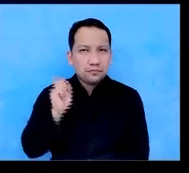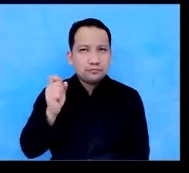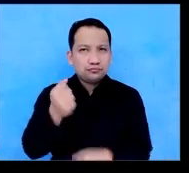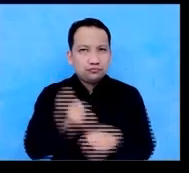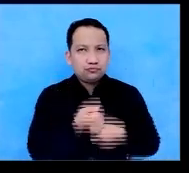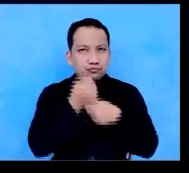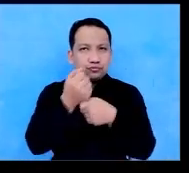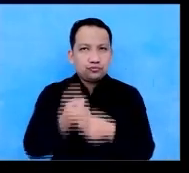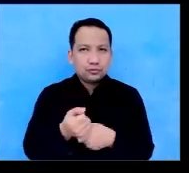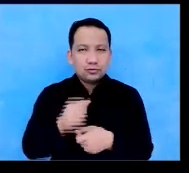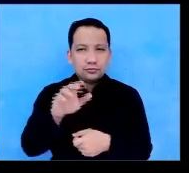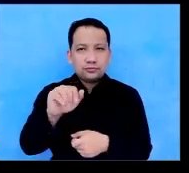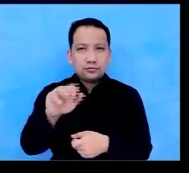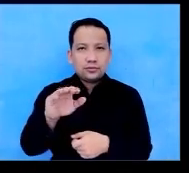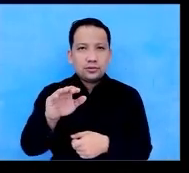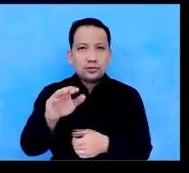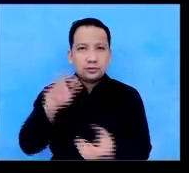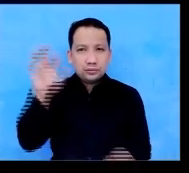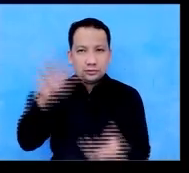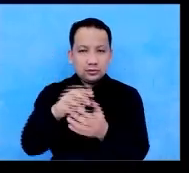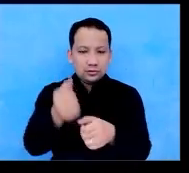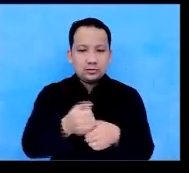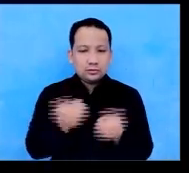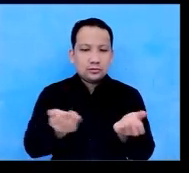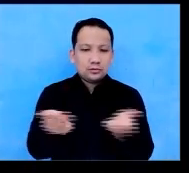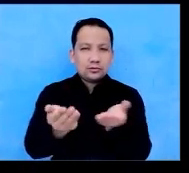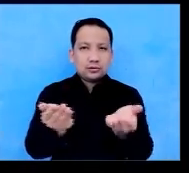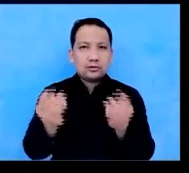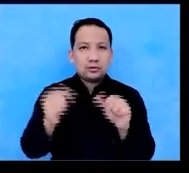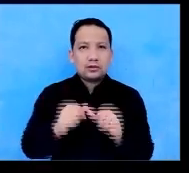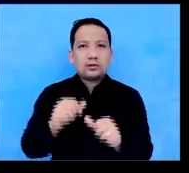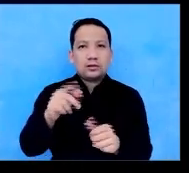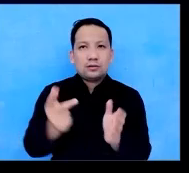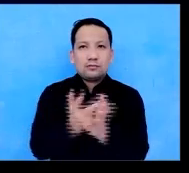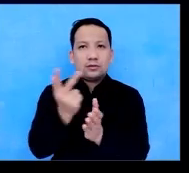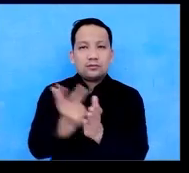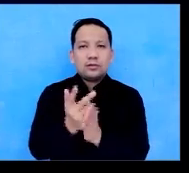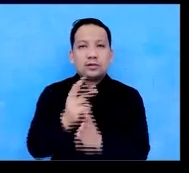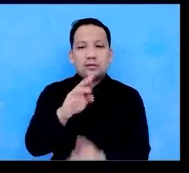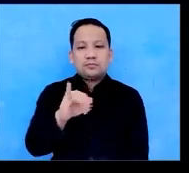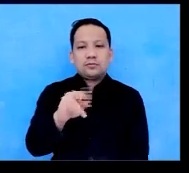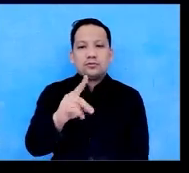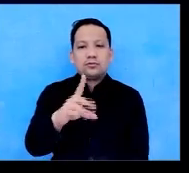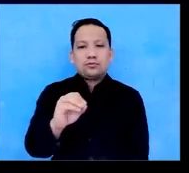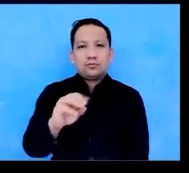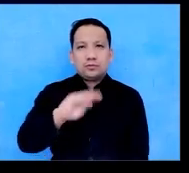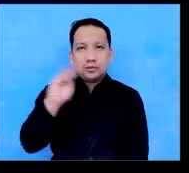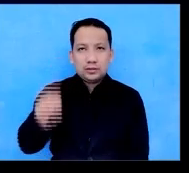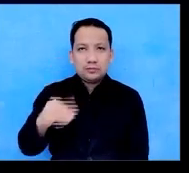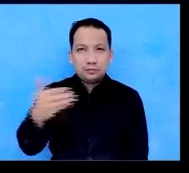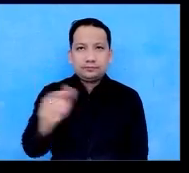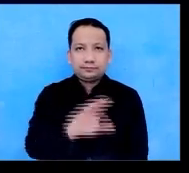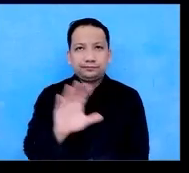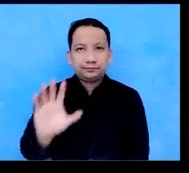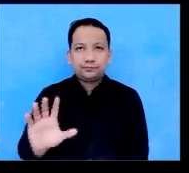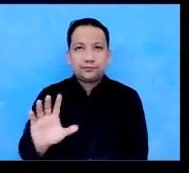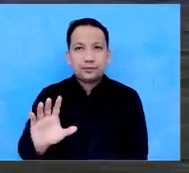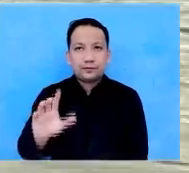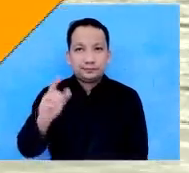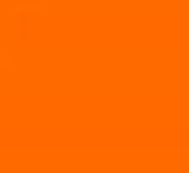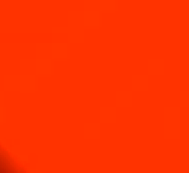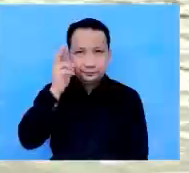ang 15 Dragon Boat Team sa karera sa bahagi ng Pasig River sa Binondo, Maynila. Nasa frontline ng balitang yan si Gio